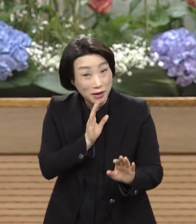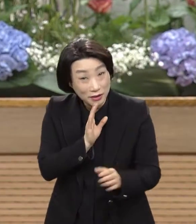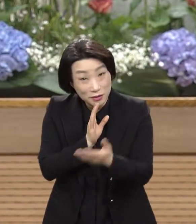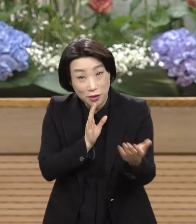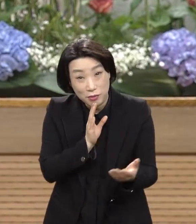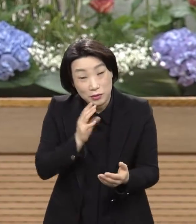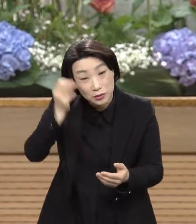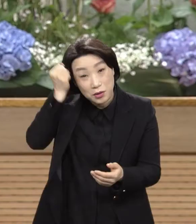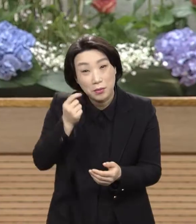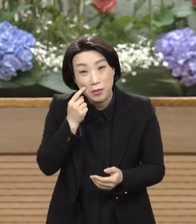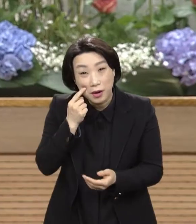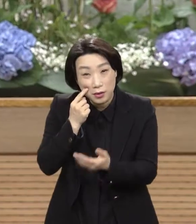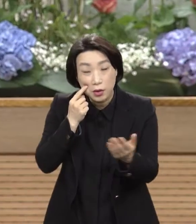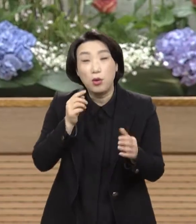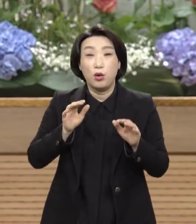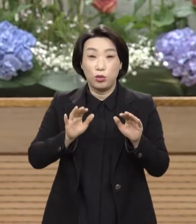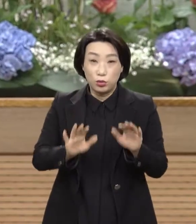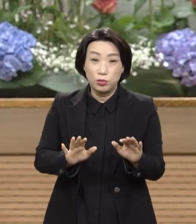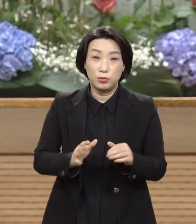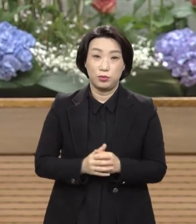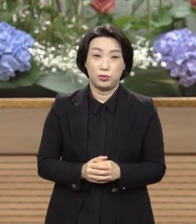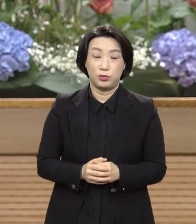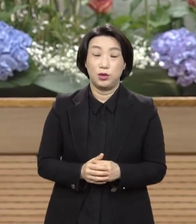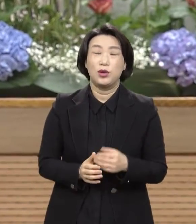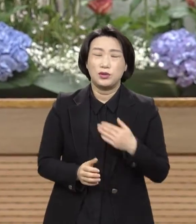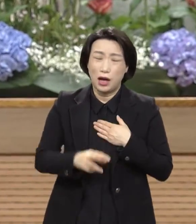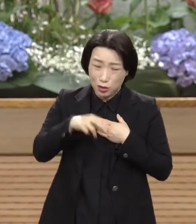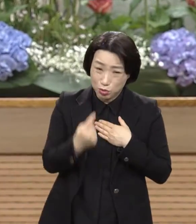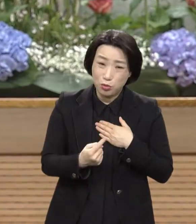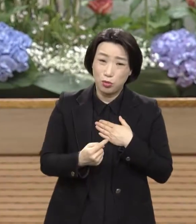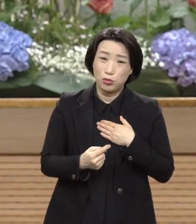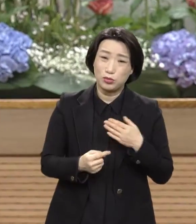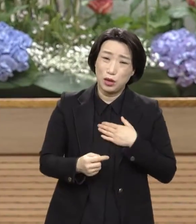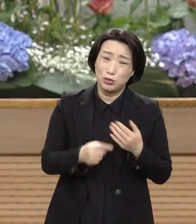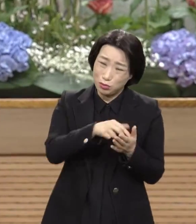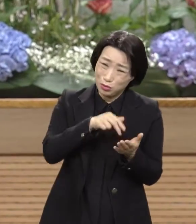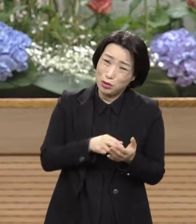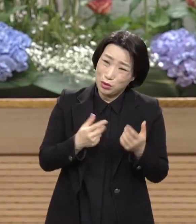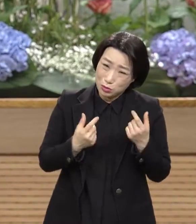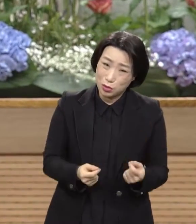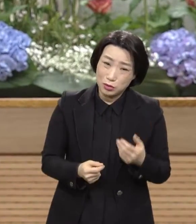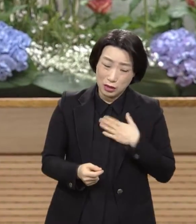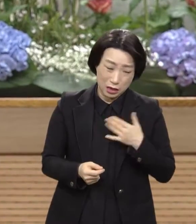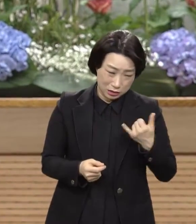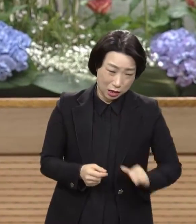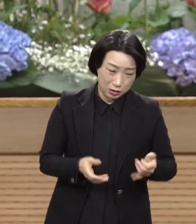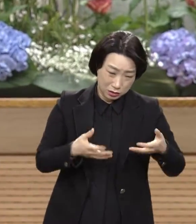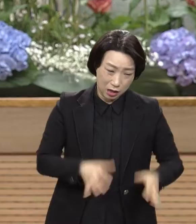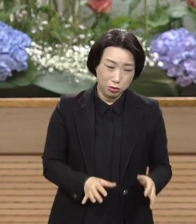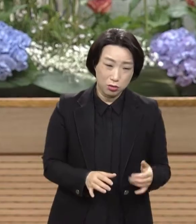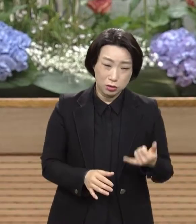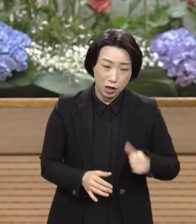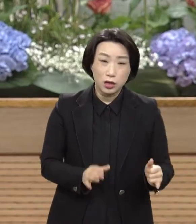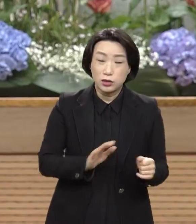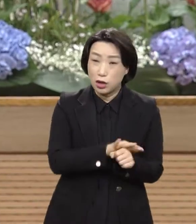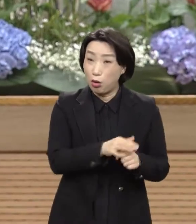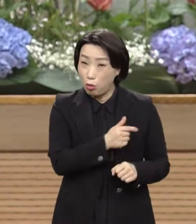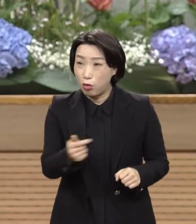우리는. 그렇다면, 나도 그렇다면, 나도 자식 낳고 자식을 향해